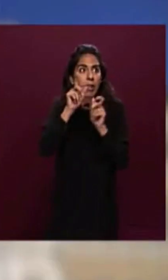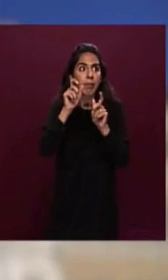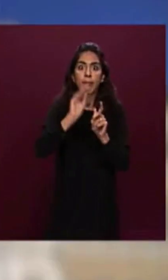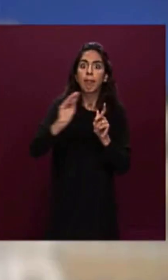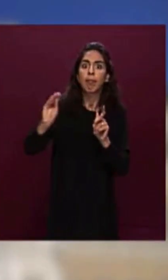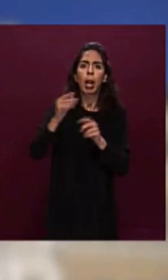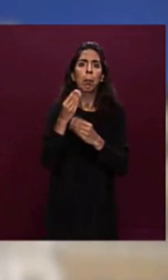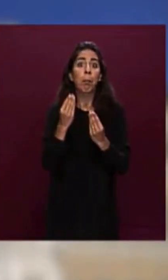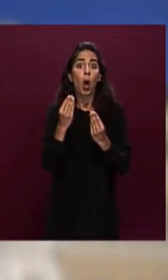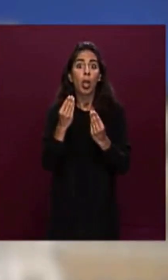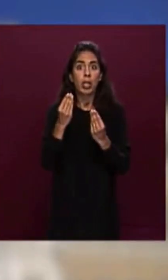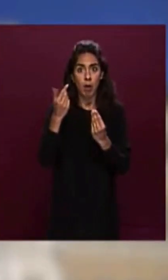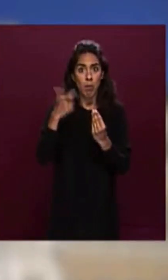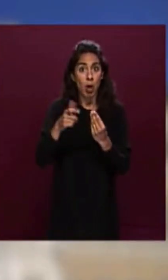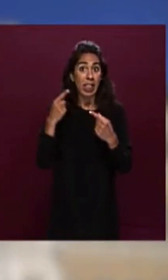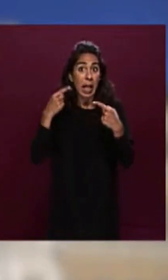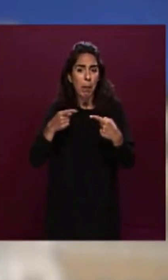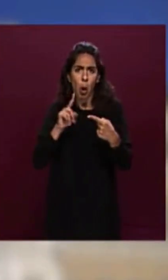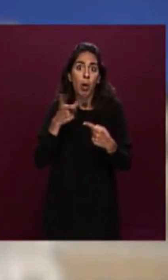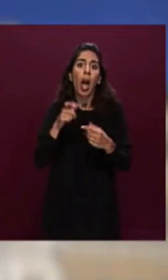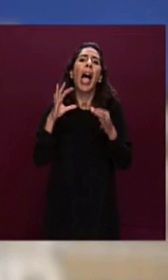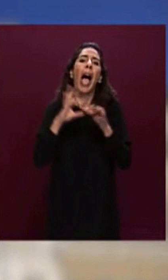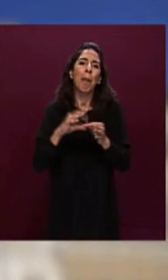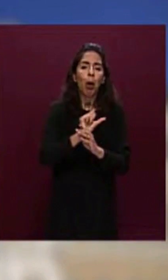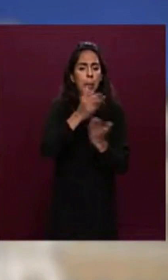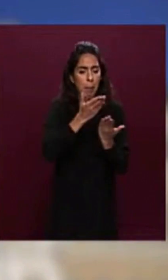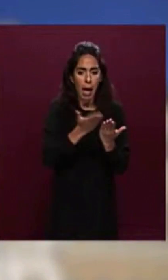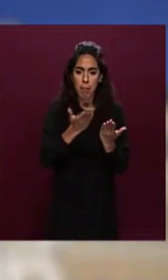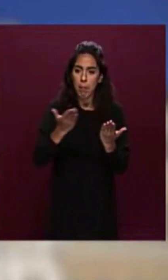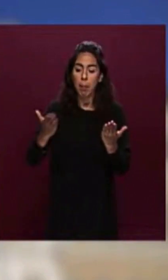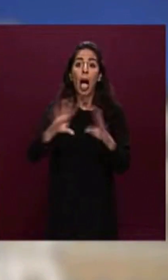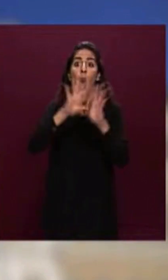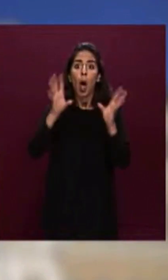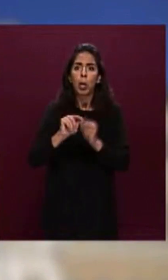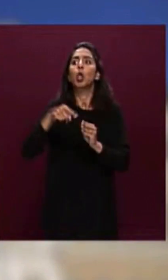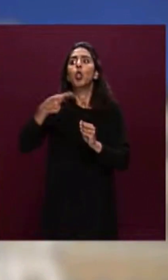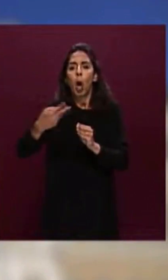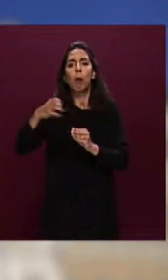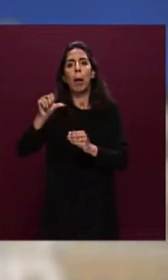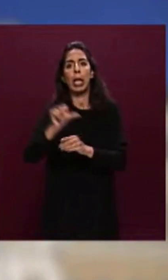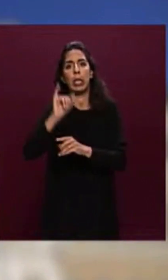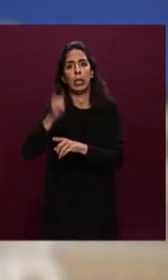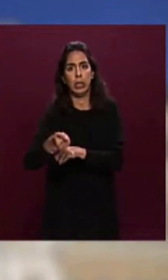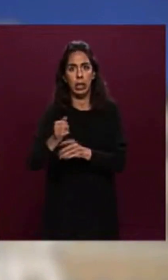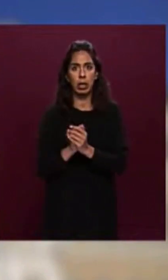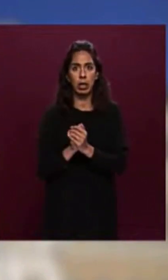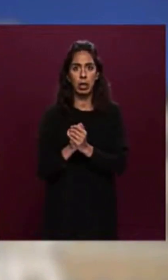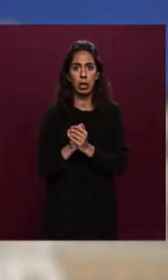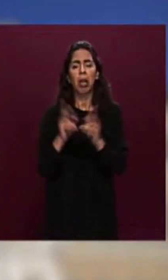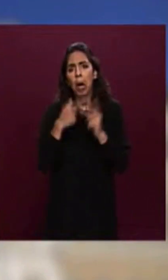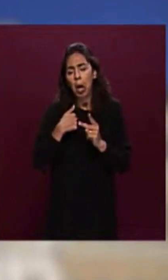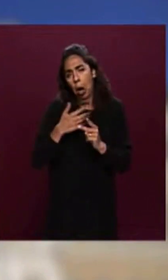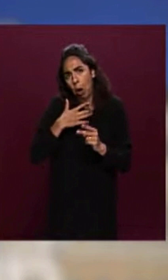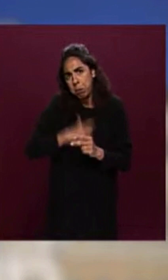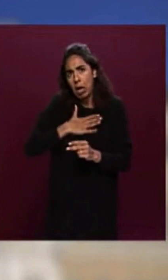Perché gli amici veri sono quelli che ti dicono le cose come stanno, non sono quelli che ti dicono sempre di sì. Non è tattica, non è, guardi, io sono una persona che è sempre stata abituata ad assumersi le